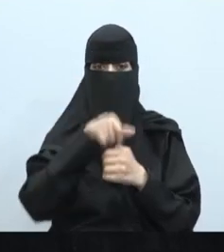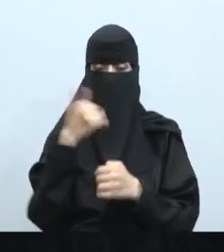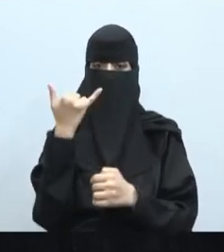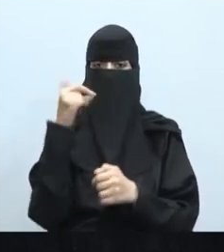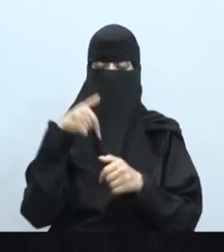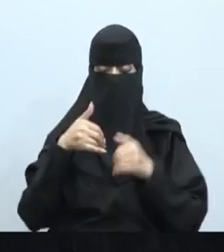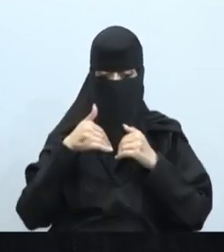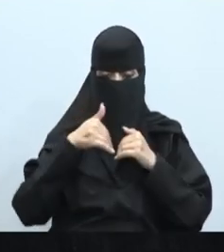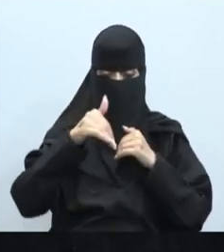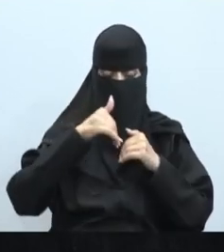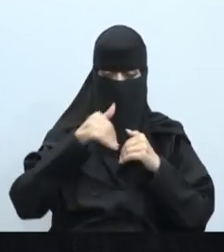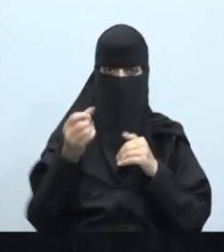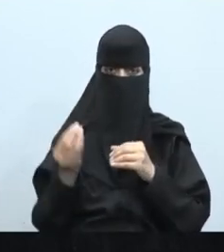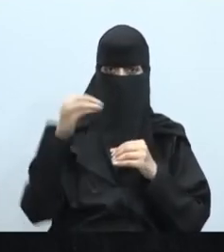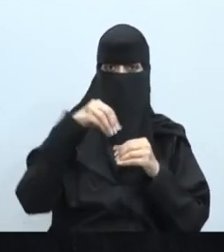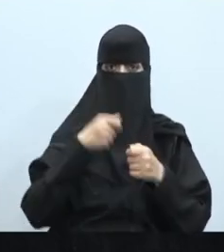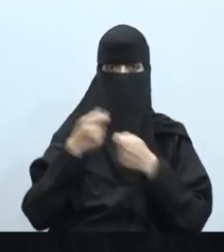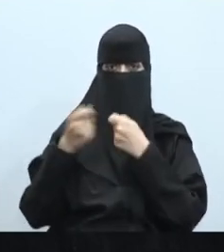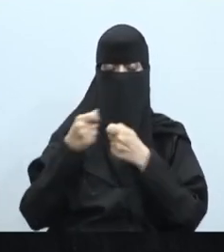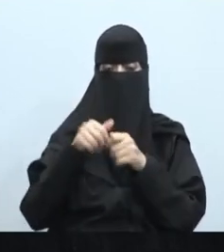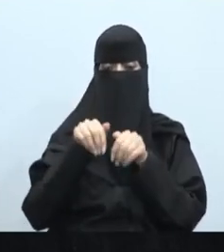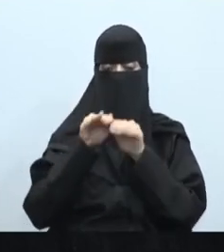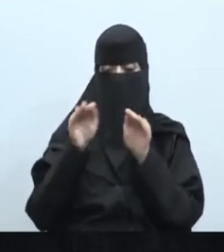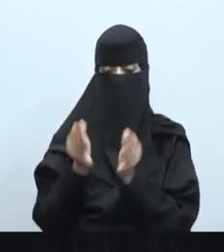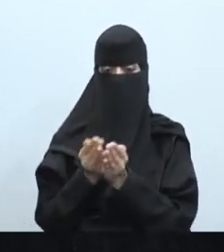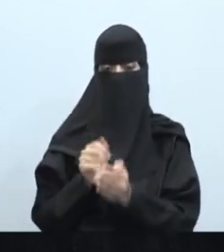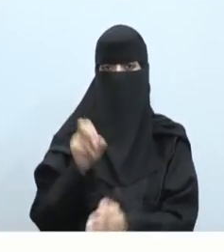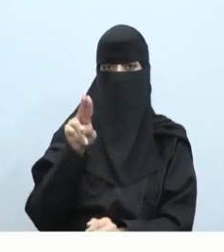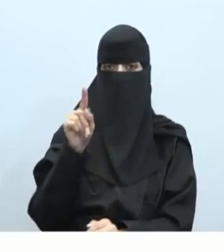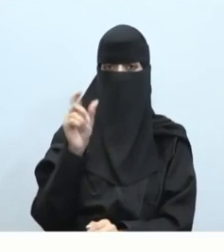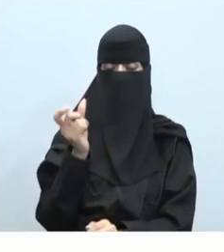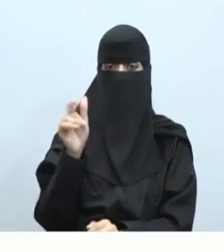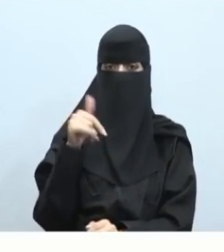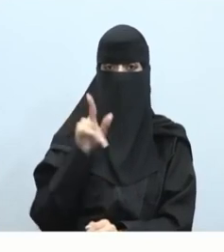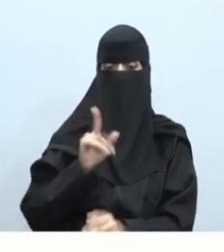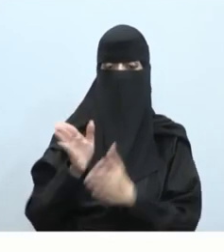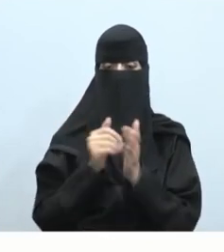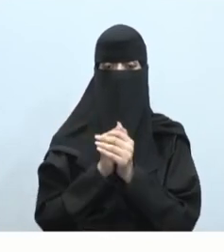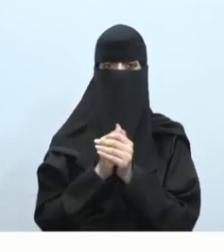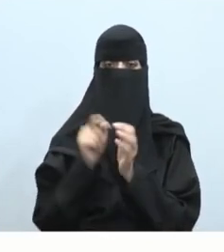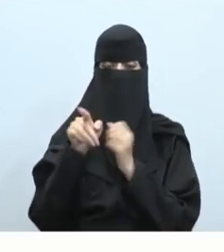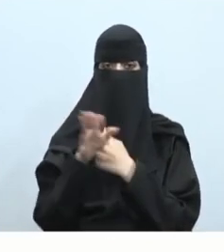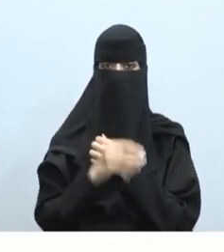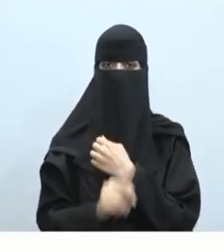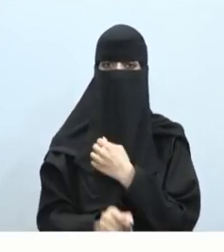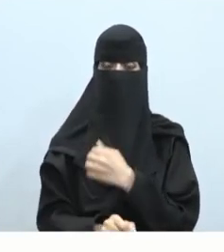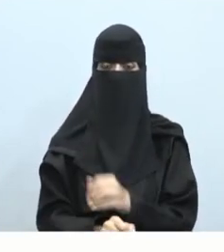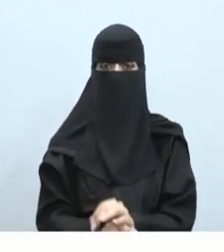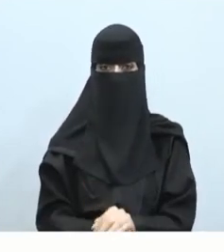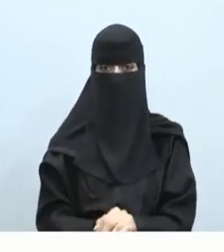بالطريق الذي يسلكه تجار تبن اعزكم الله فلذلك سميت بهذا